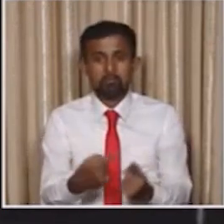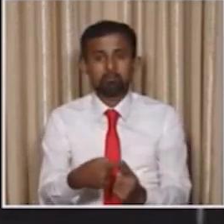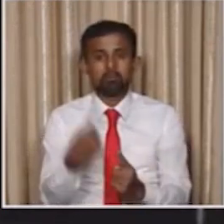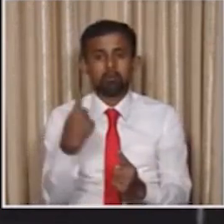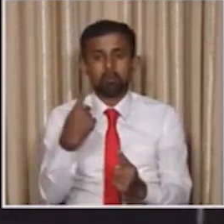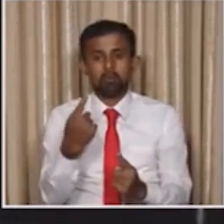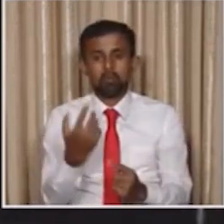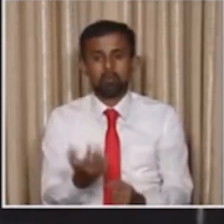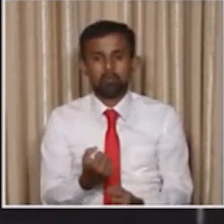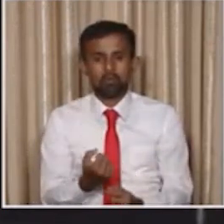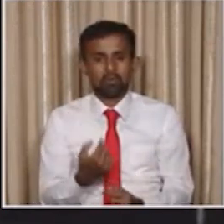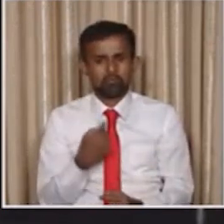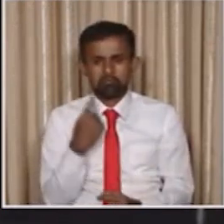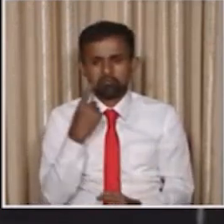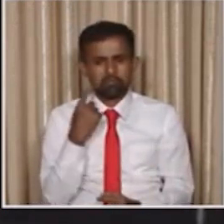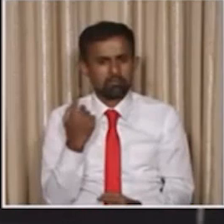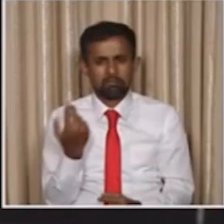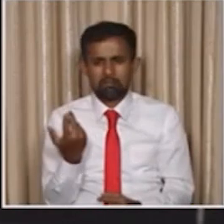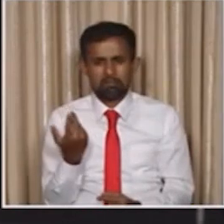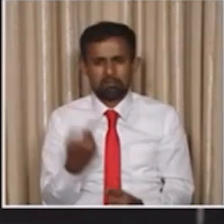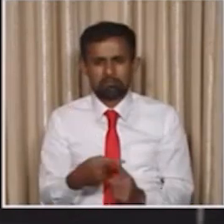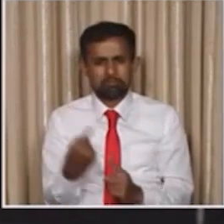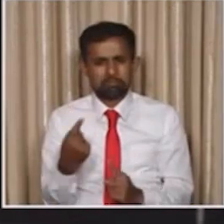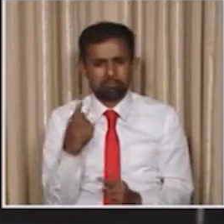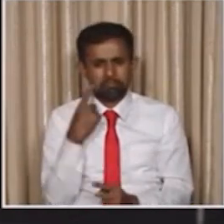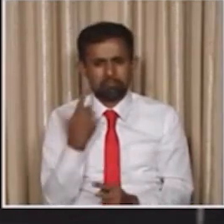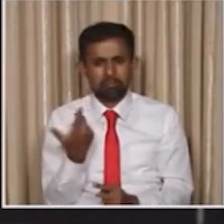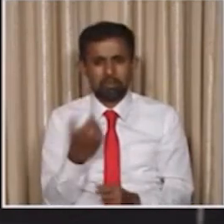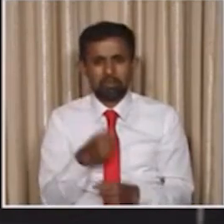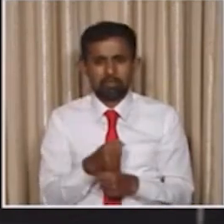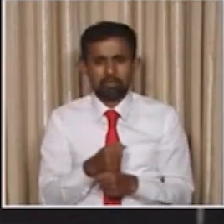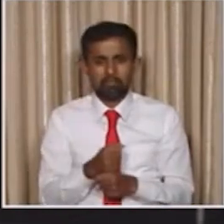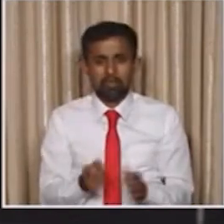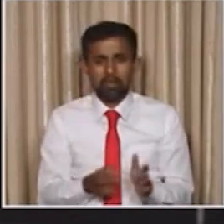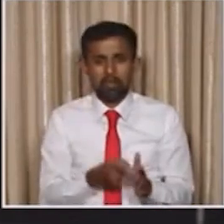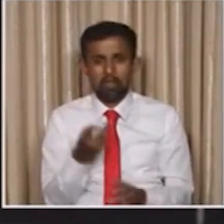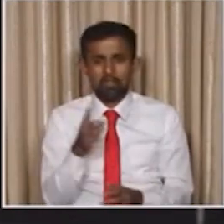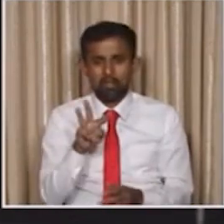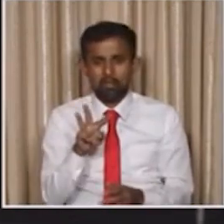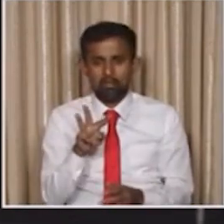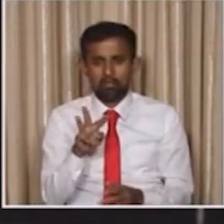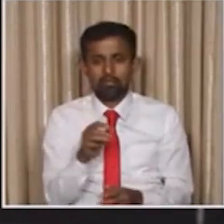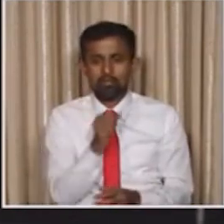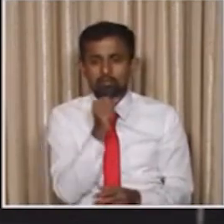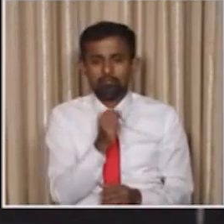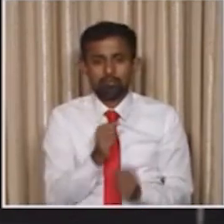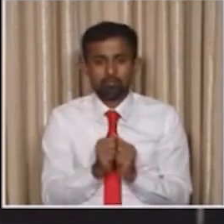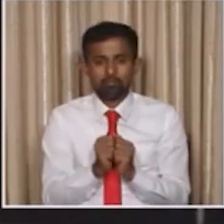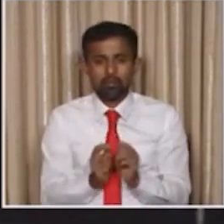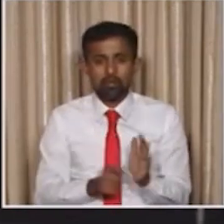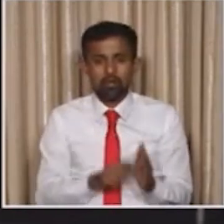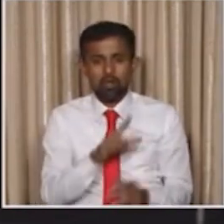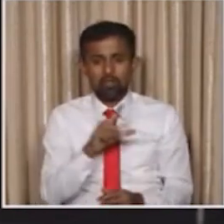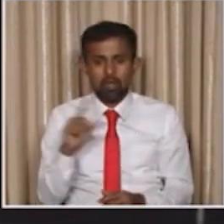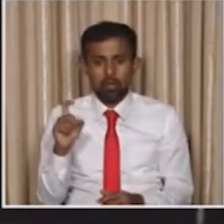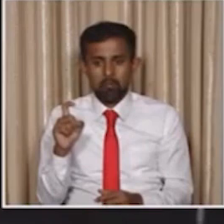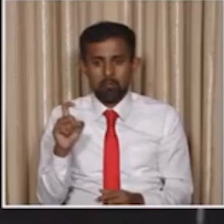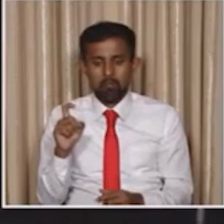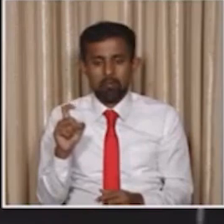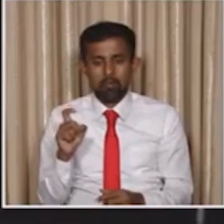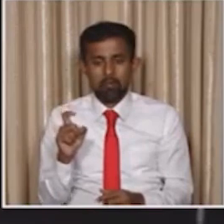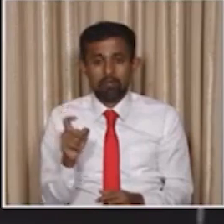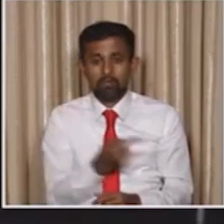මම හිතන්නේ නැහැ ඒක වේගයෙන් සිදු කරන්න පුළුවන් කියලා. රාජ්‍ය සේවයේ ලක්ෂ 13ක්, විශ්‍රාමිකයන් ලක්ෂ 7000ක්